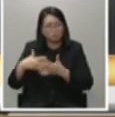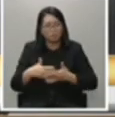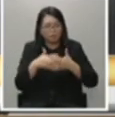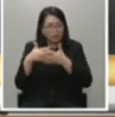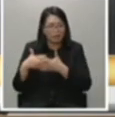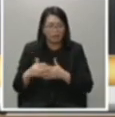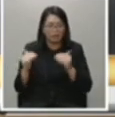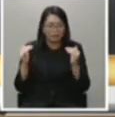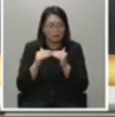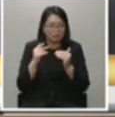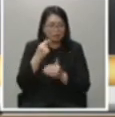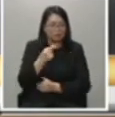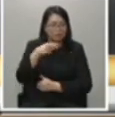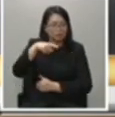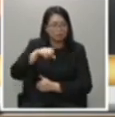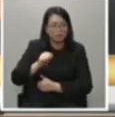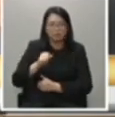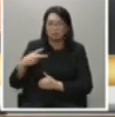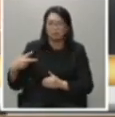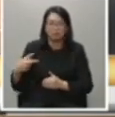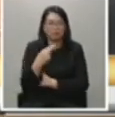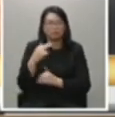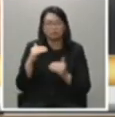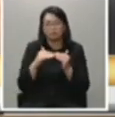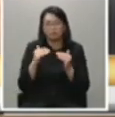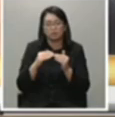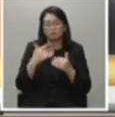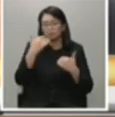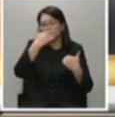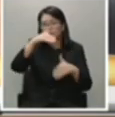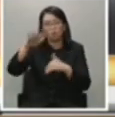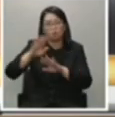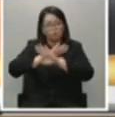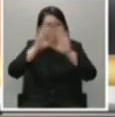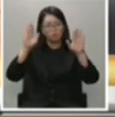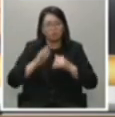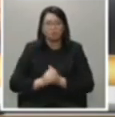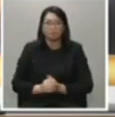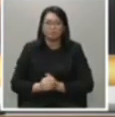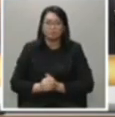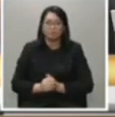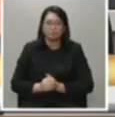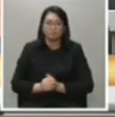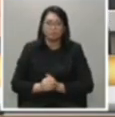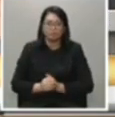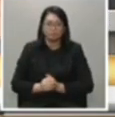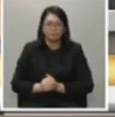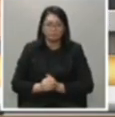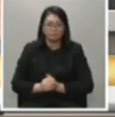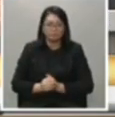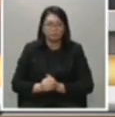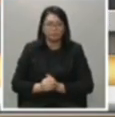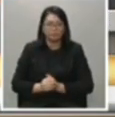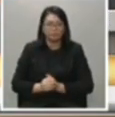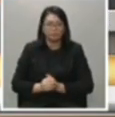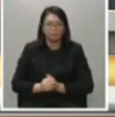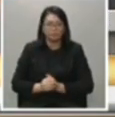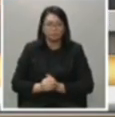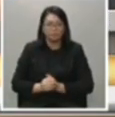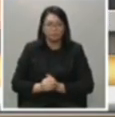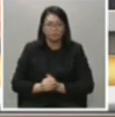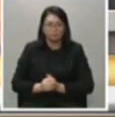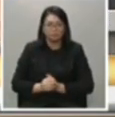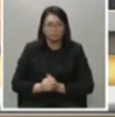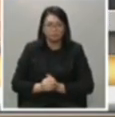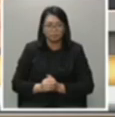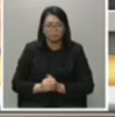กาได้ประกาศตัดสิทธิ์ GSP ไทยอย่างเป็นทางการจะเห็นว่าการทำรัฐประหารของพลเอกประยุ